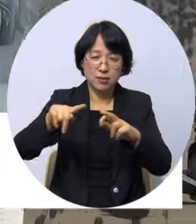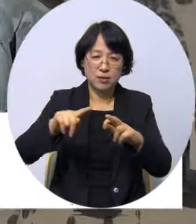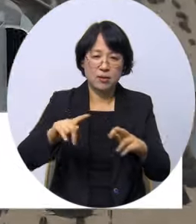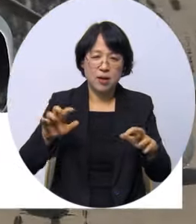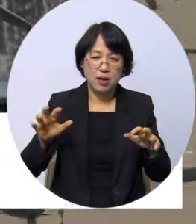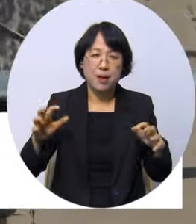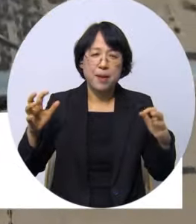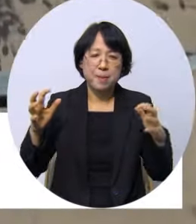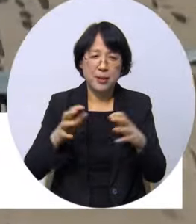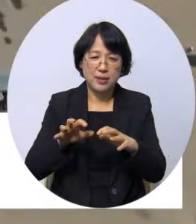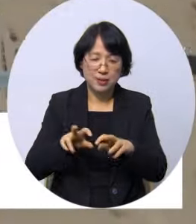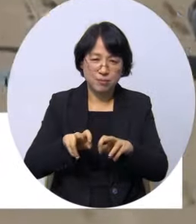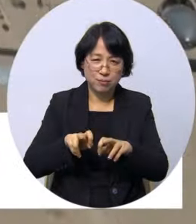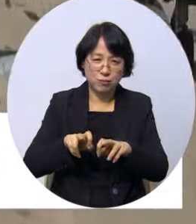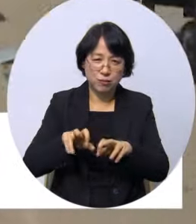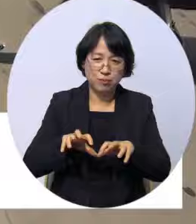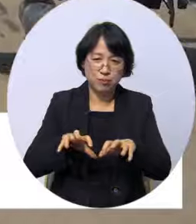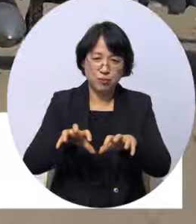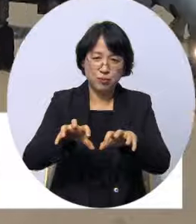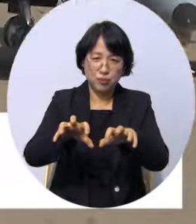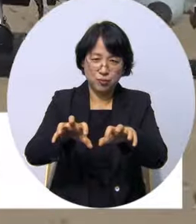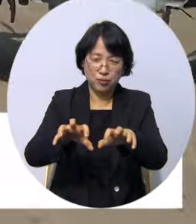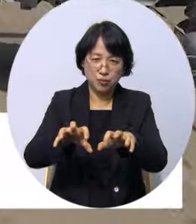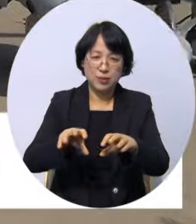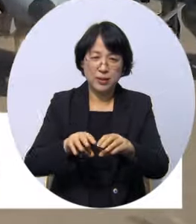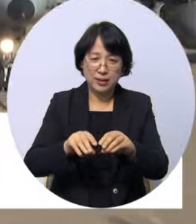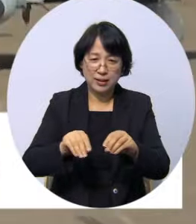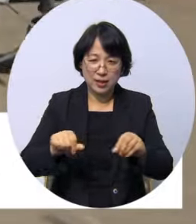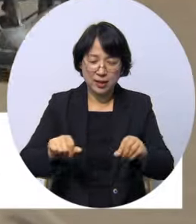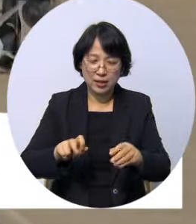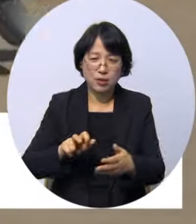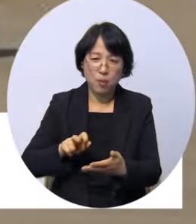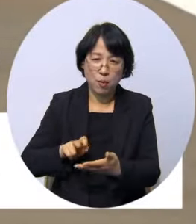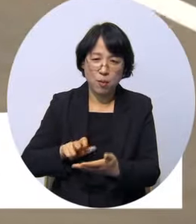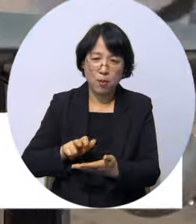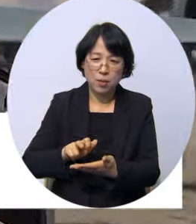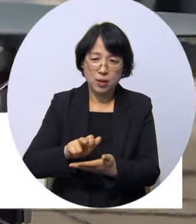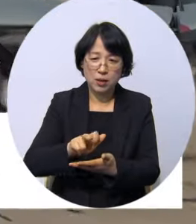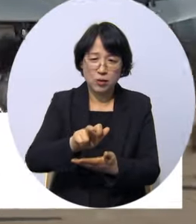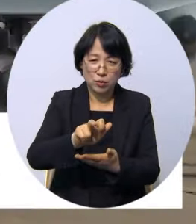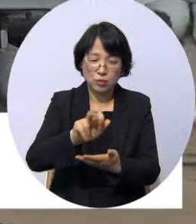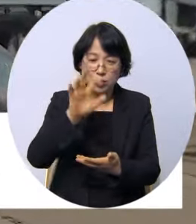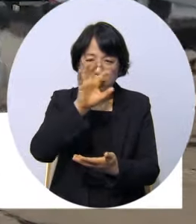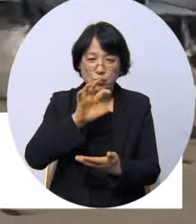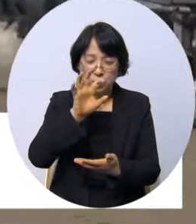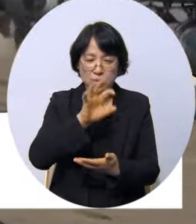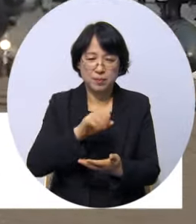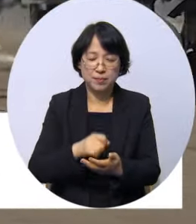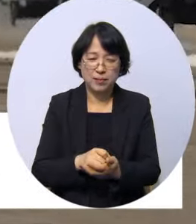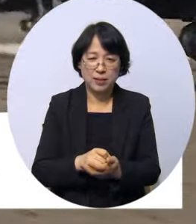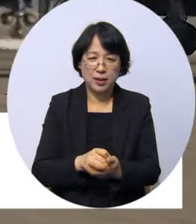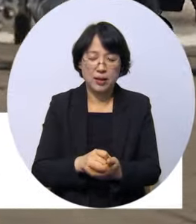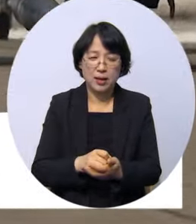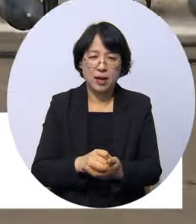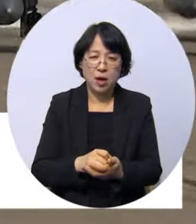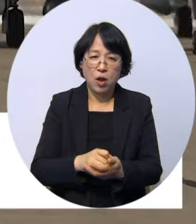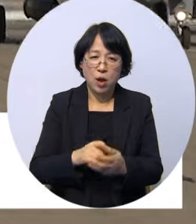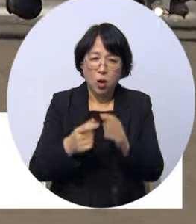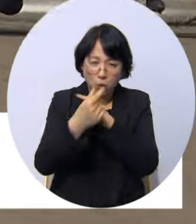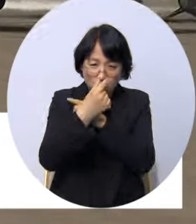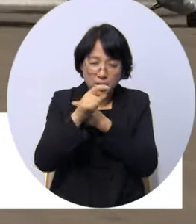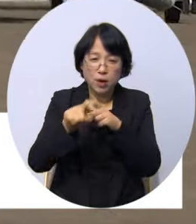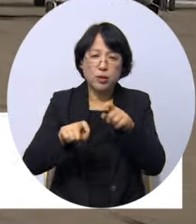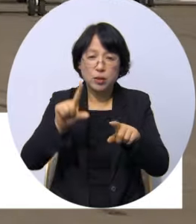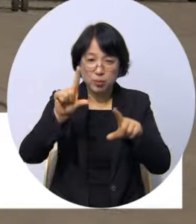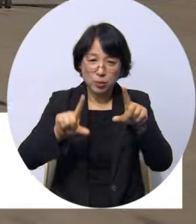밀집대형을 잃어 이륙 직전 단계까지 지상 활주하는 훈련입니다 마치 코끼리가 걷는 모습을 닮아